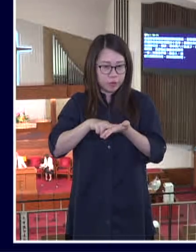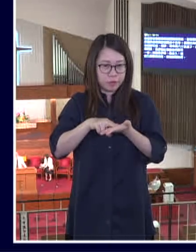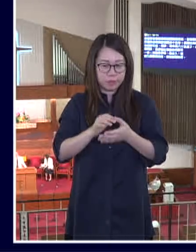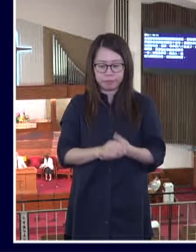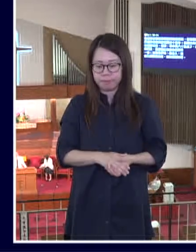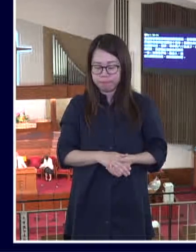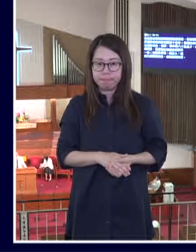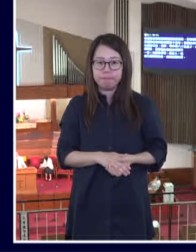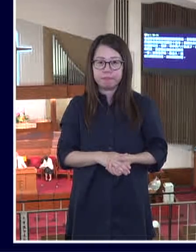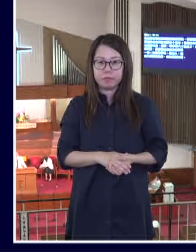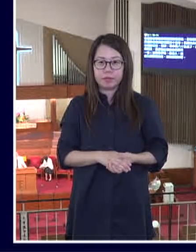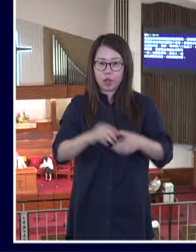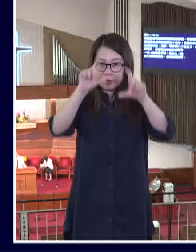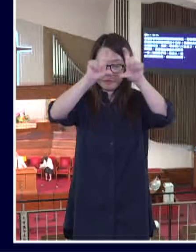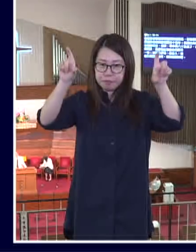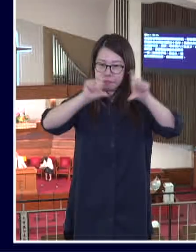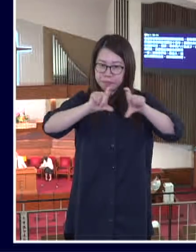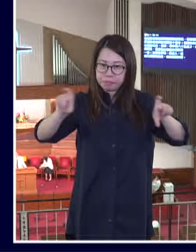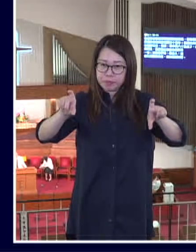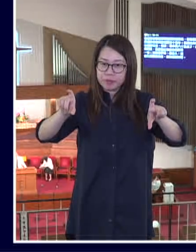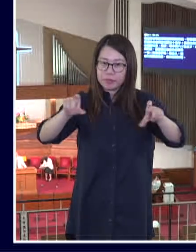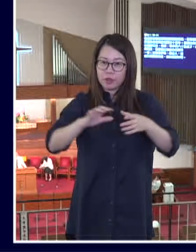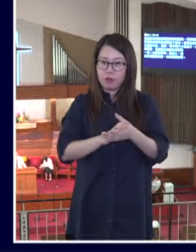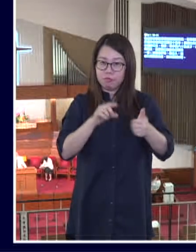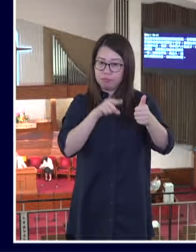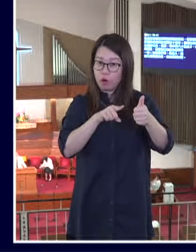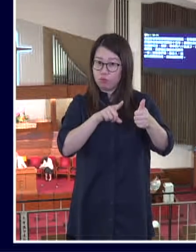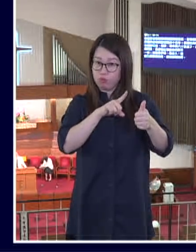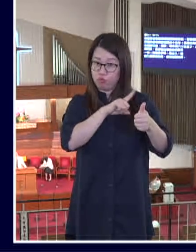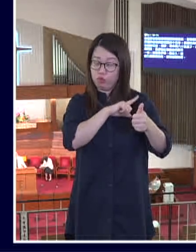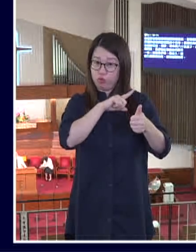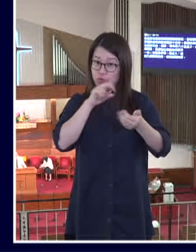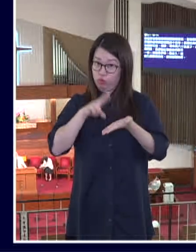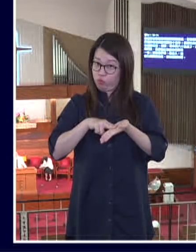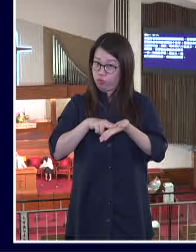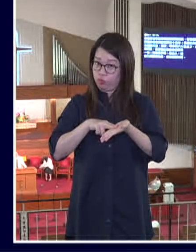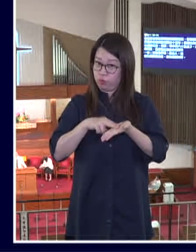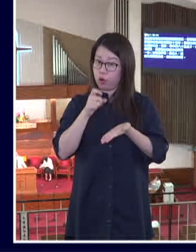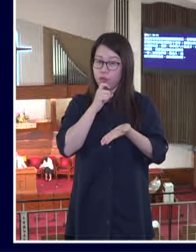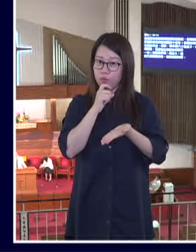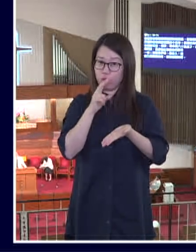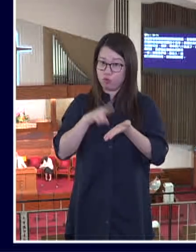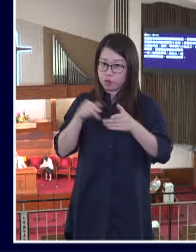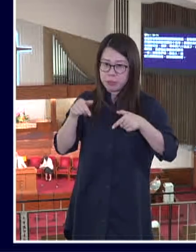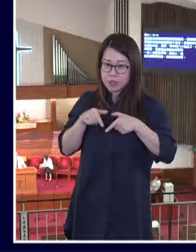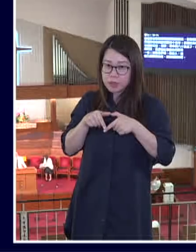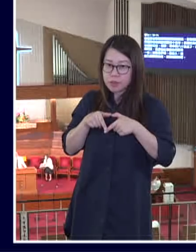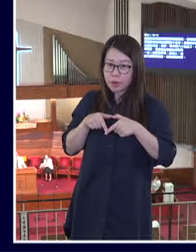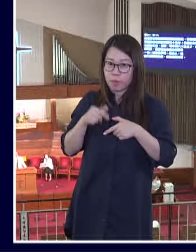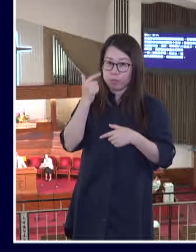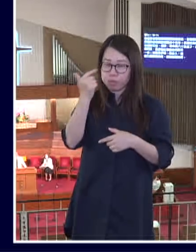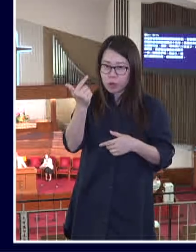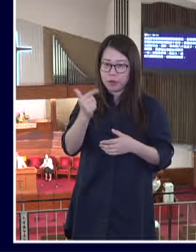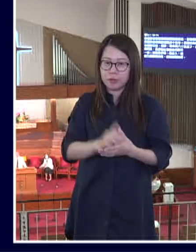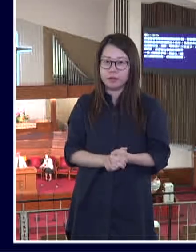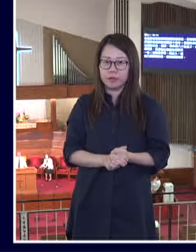返呢节经文，呢两节经文呢，其实加勒真係几自信嘅。佢好有信心，即係45年前系点呢，